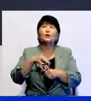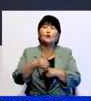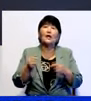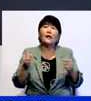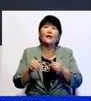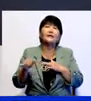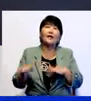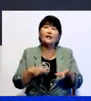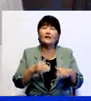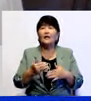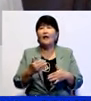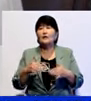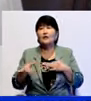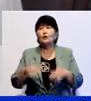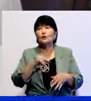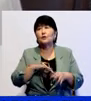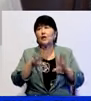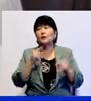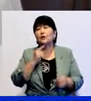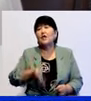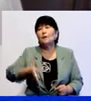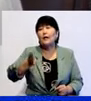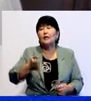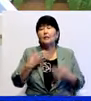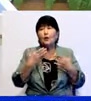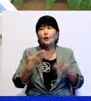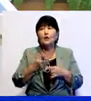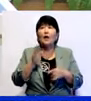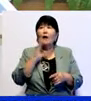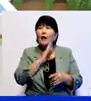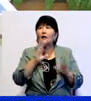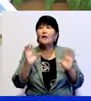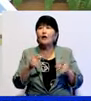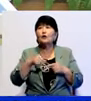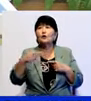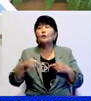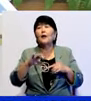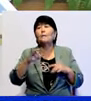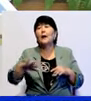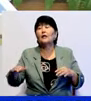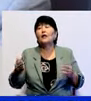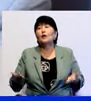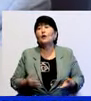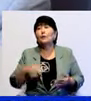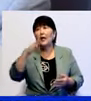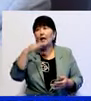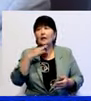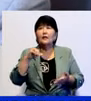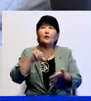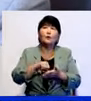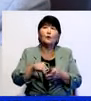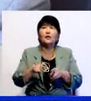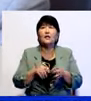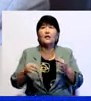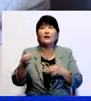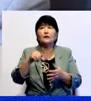қарсы шаралар мен алдын алу жұмыстары бойынша баяндамалар оқылды. Ана қамқорлығынан бөлек бала өміріндегі әкенің орны да кеңінен талқыға